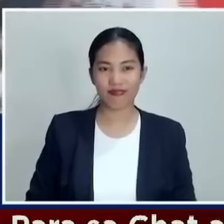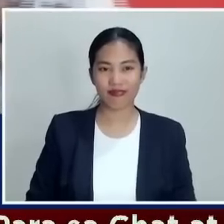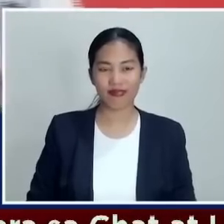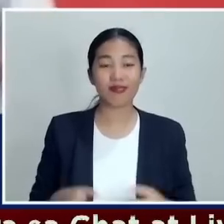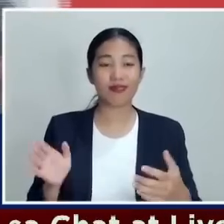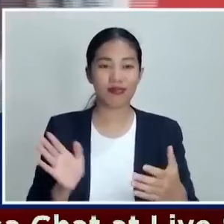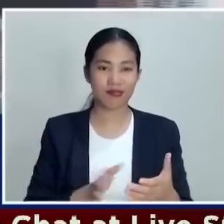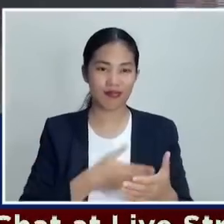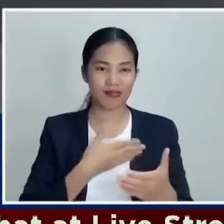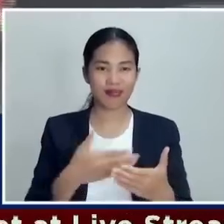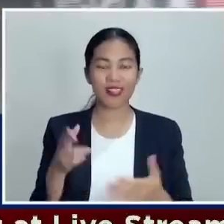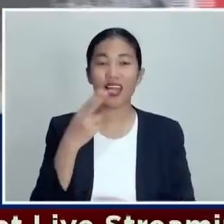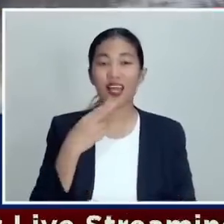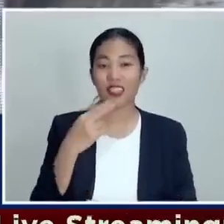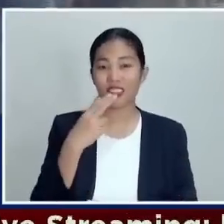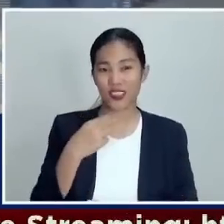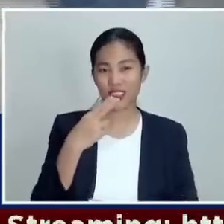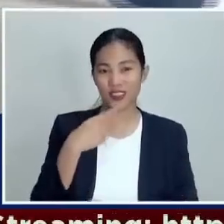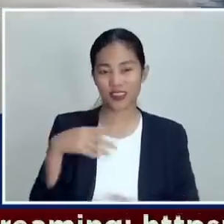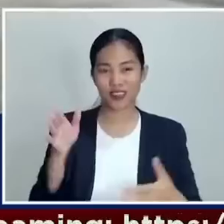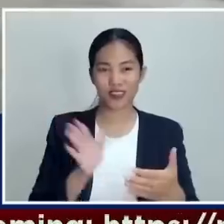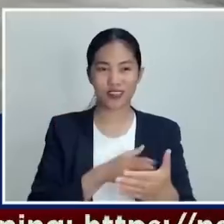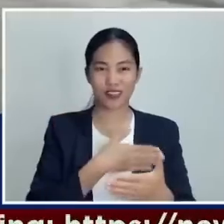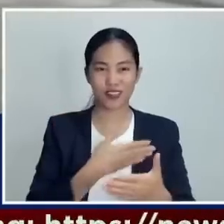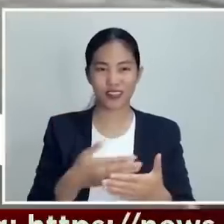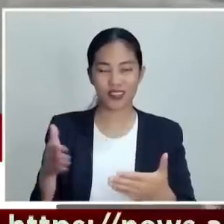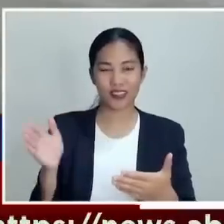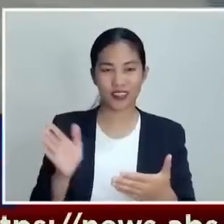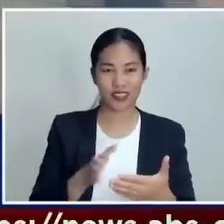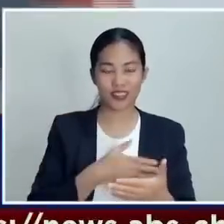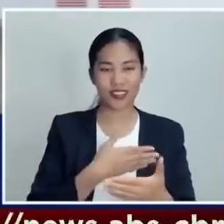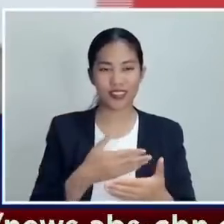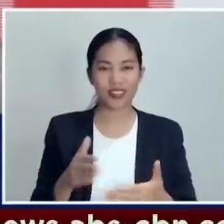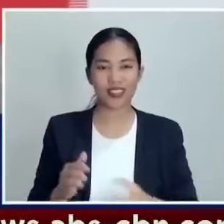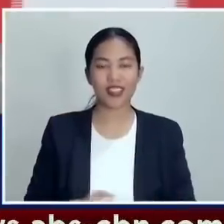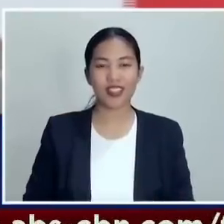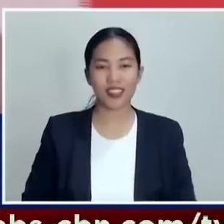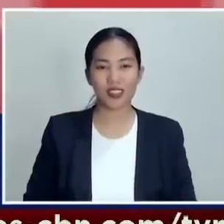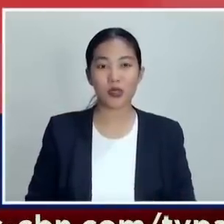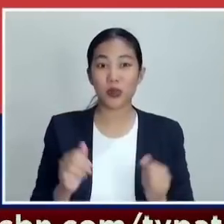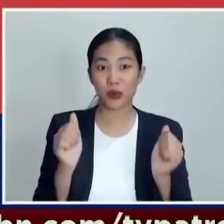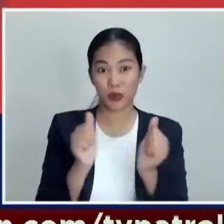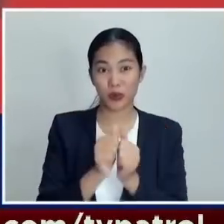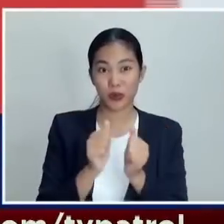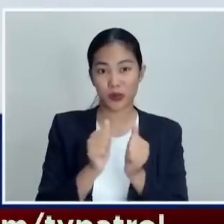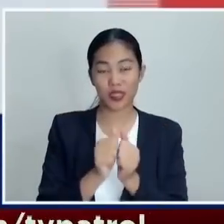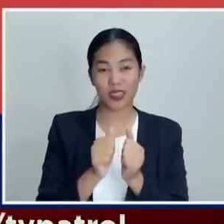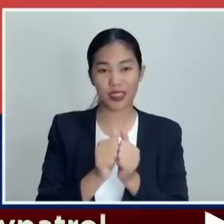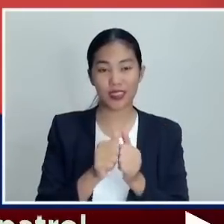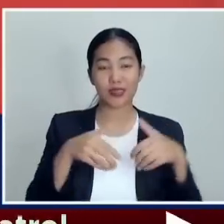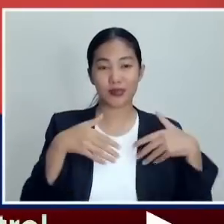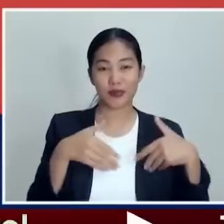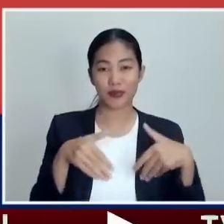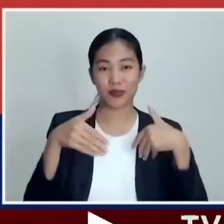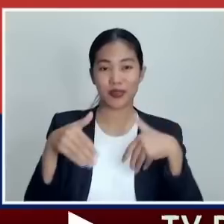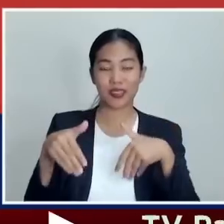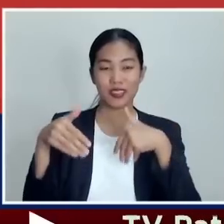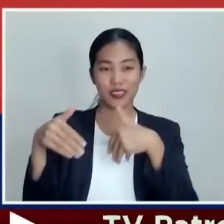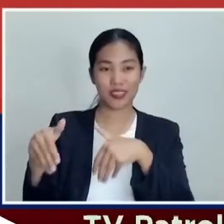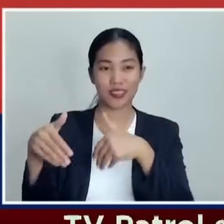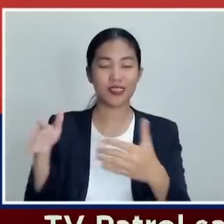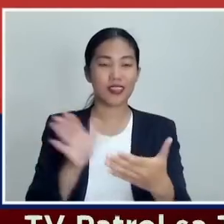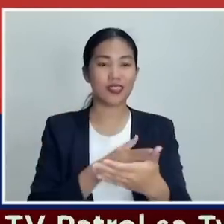Cute din ang promposal ni Rob Blackburn kay Maxine Trinidad. May marching band pa na sumabay sa pagkanta niya ng Can't Take My Eyes Off